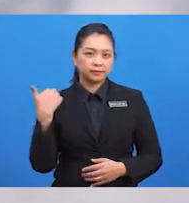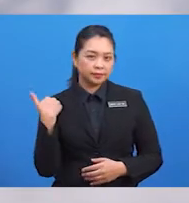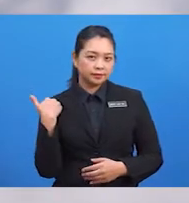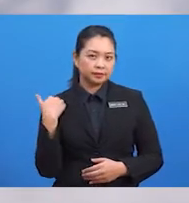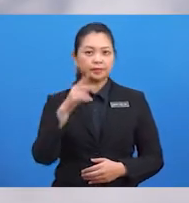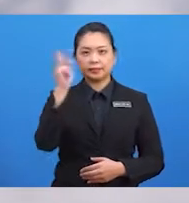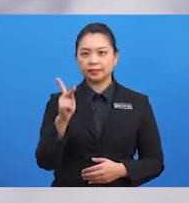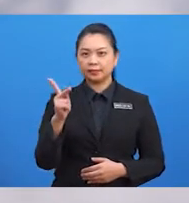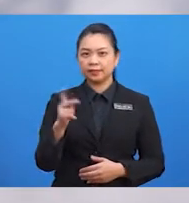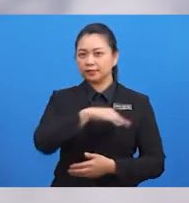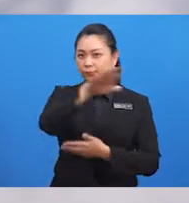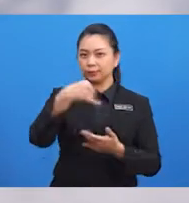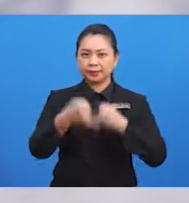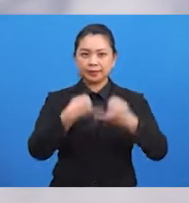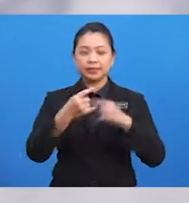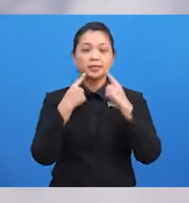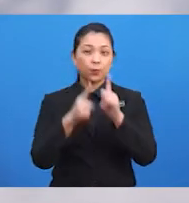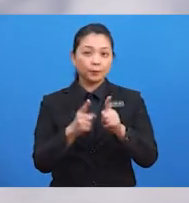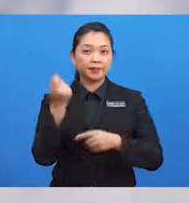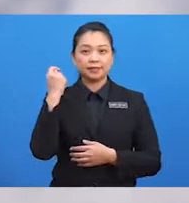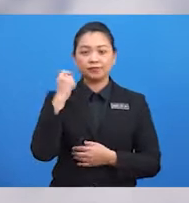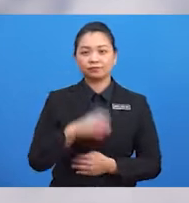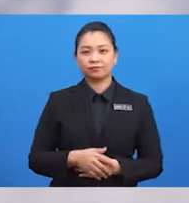Adakah kamu berjaya menjawab soalan tadi?